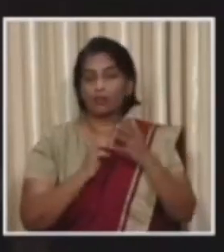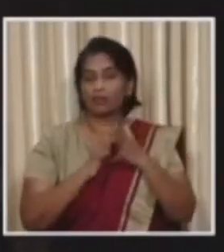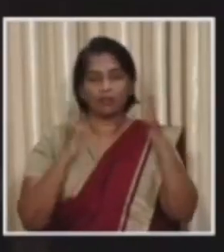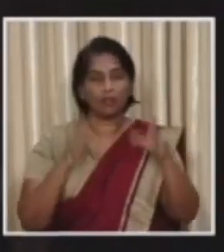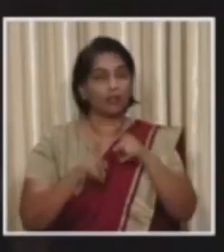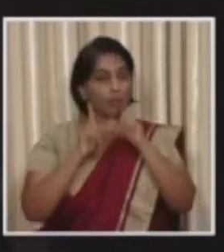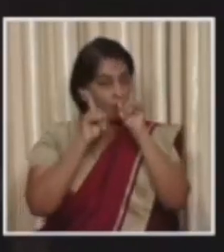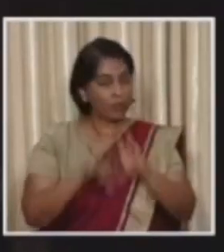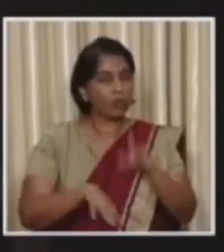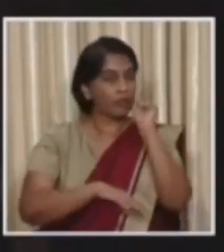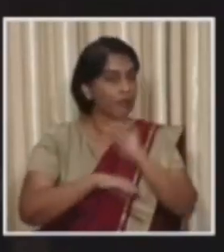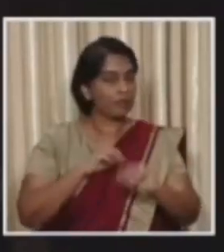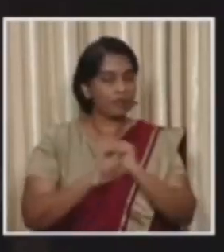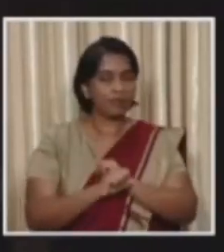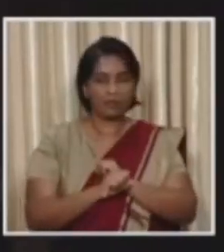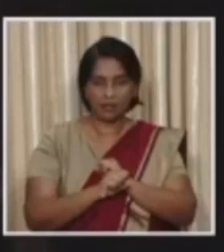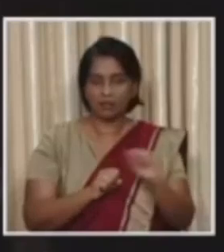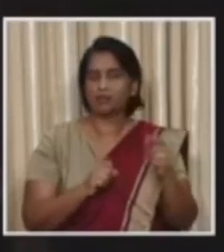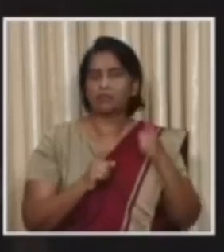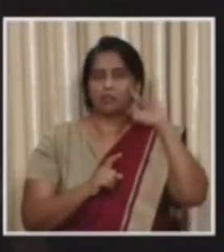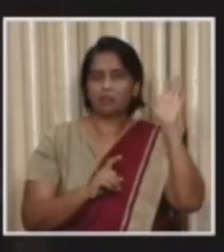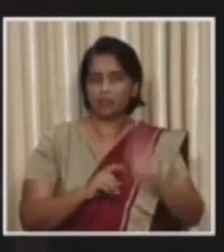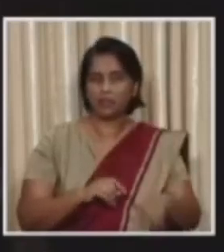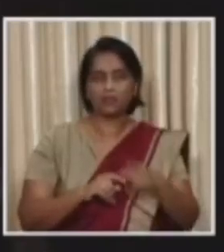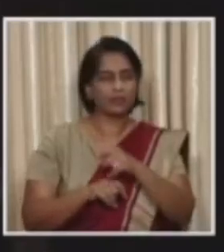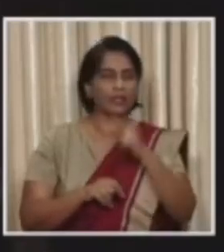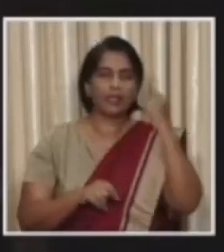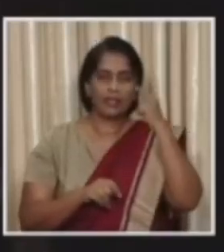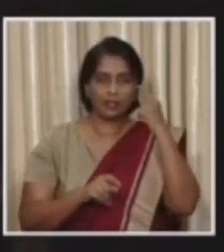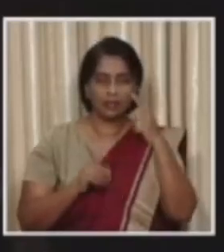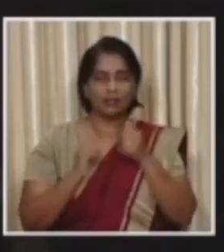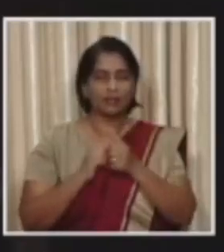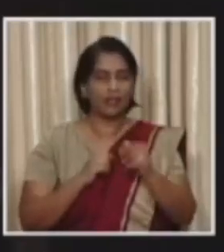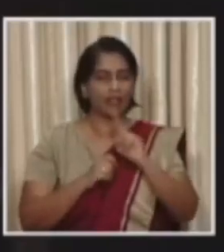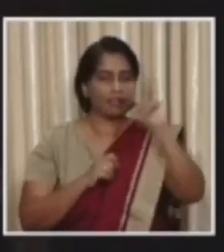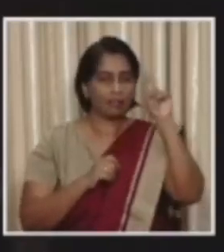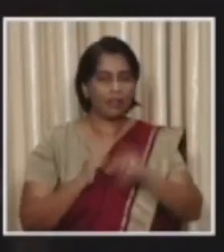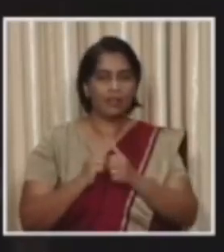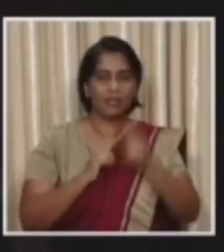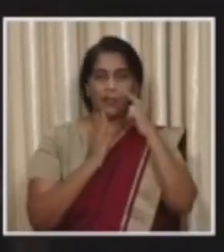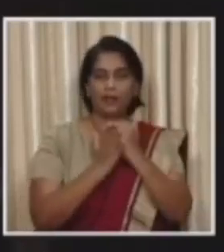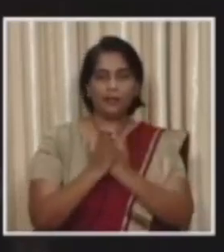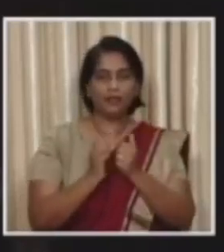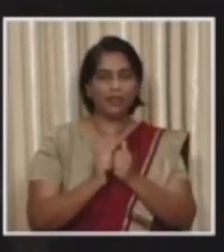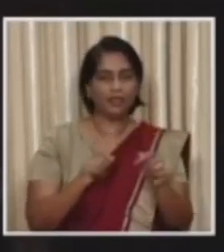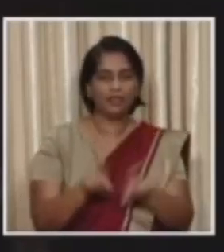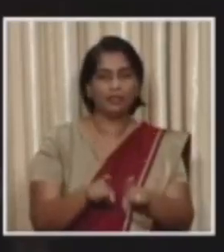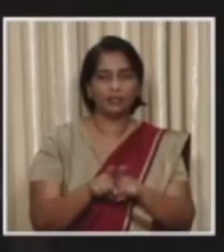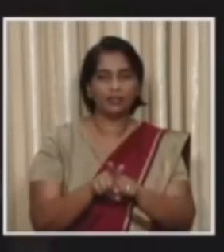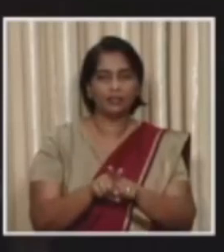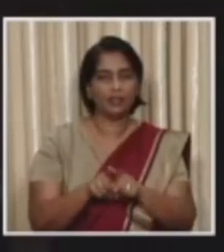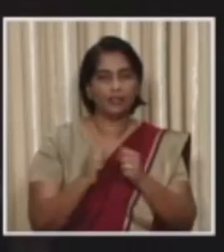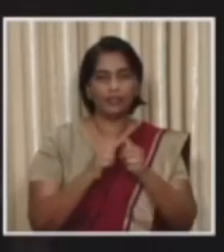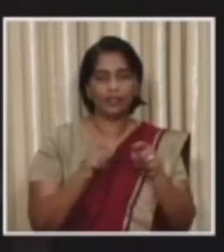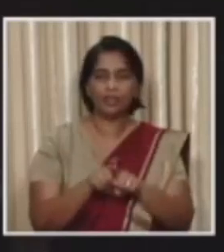එසේ සැලසුමක් නැතිව ඔහි කෙනෙක් හිතනවා 10000ක් ගන්න ඕනේ කියලා විශ්වවිද්‍යාලයට, තවත් එක්කෙනෙක් ඉන්නවා 25000ක් ගන්න